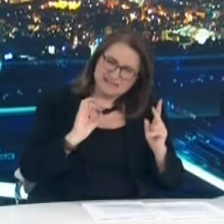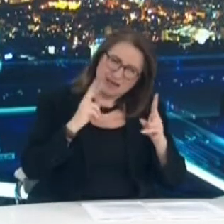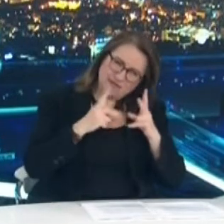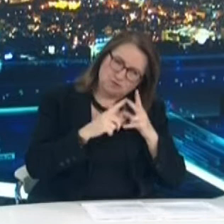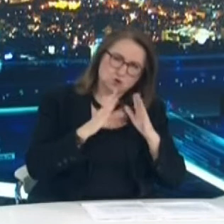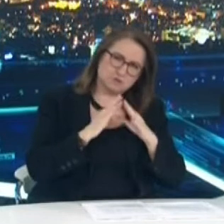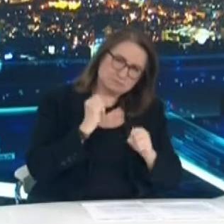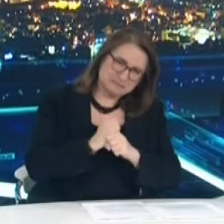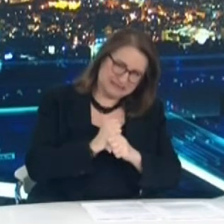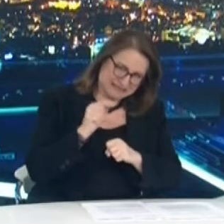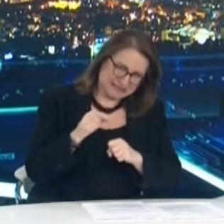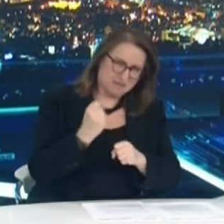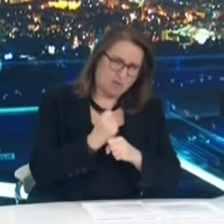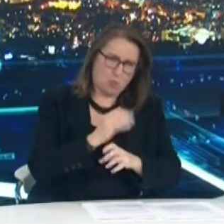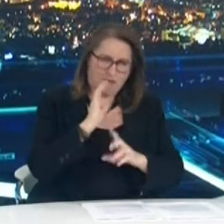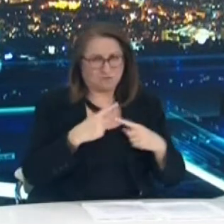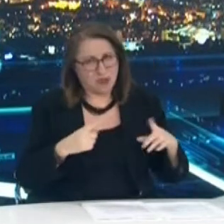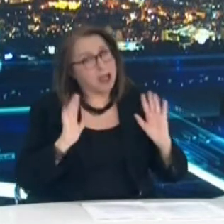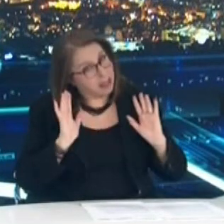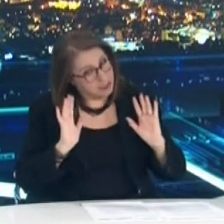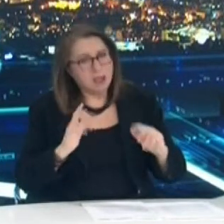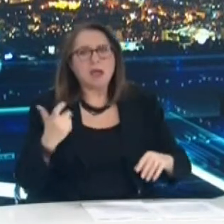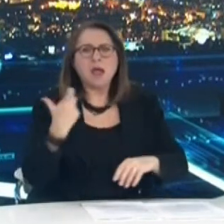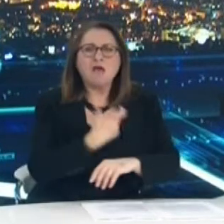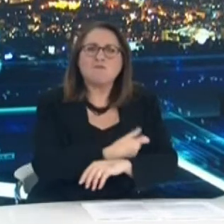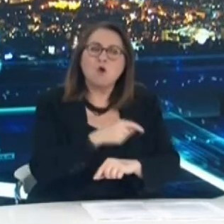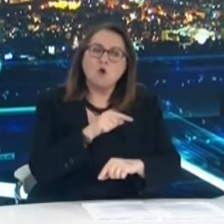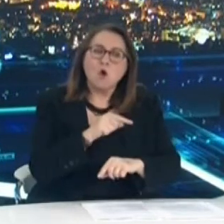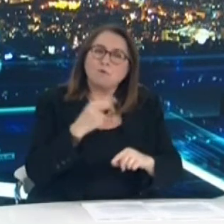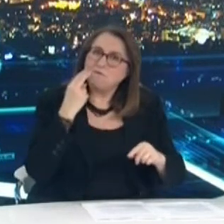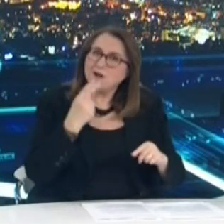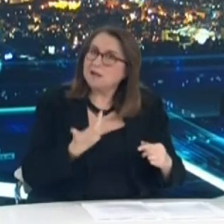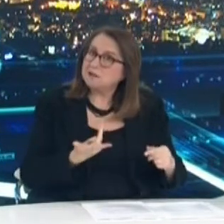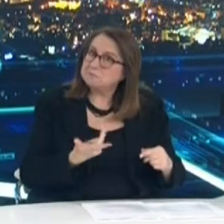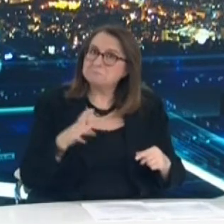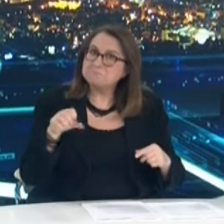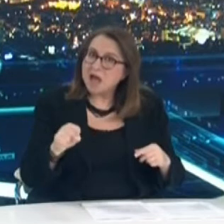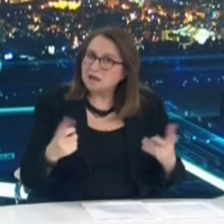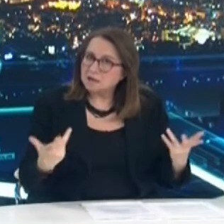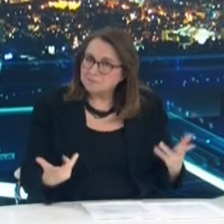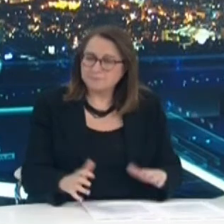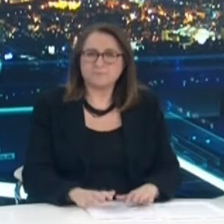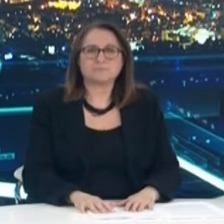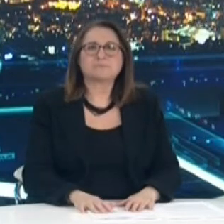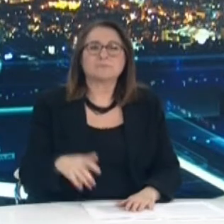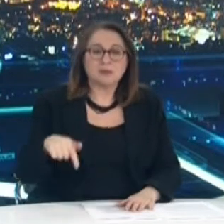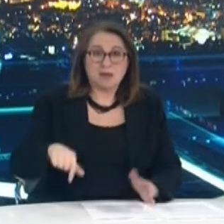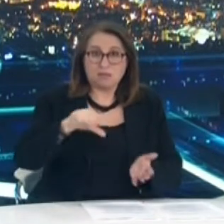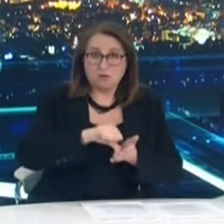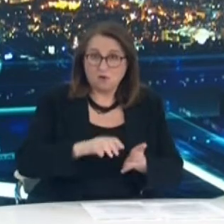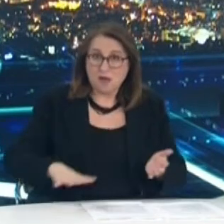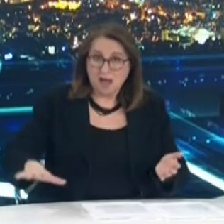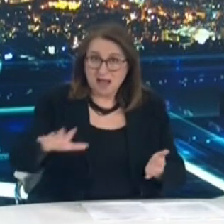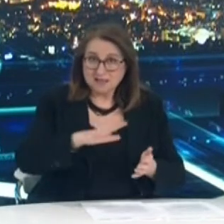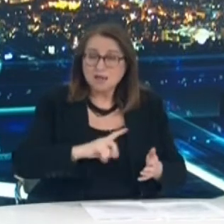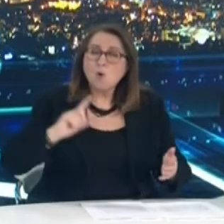οποίο παρακολουθούμε στενά. Στην Αττική καταγράφεται ακόμα και αυτή την εβδομάδα αύξηση των νέων κρουσμάτων σε όλες